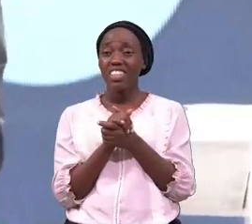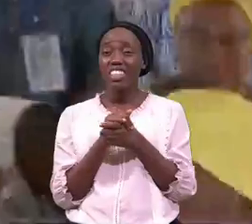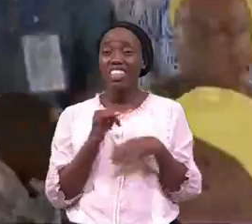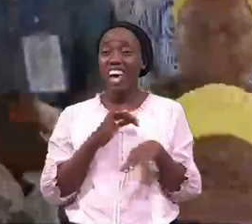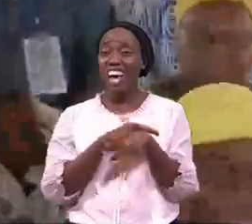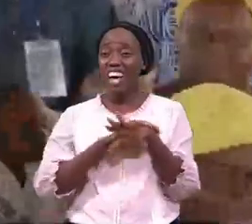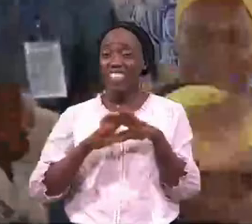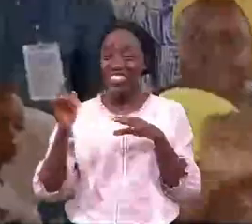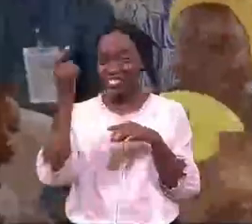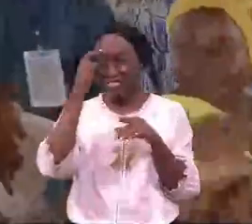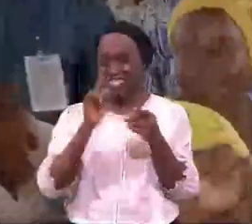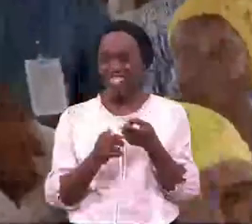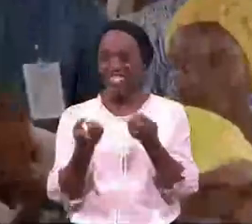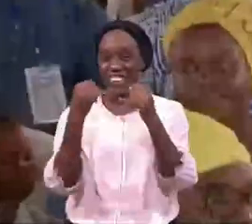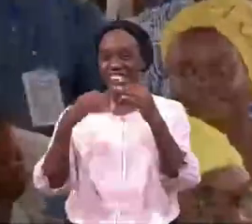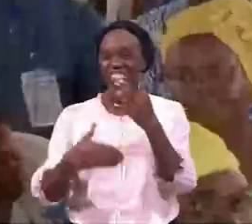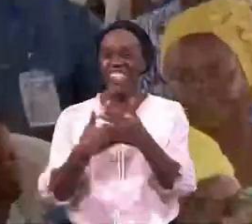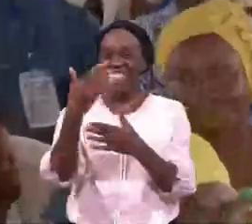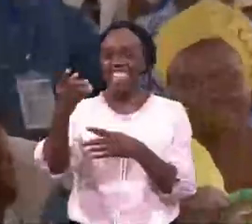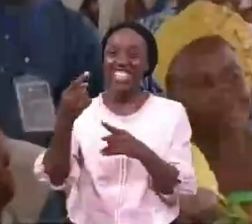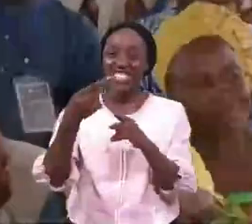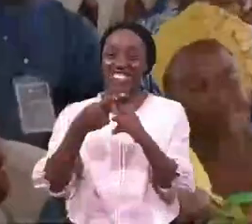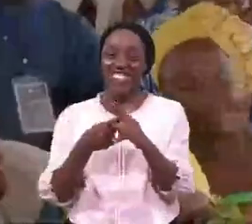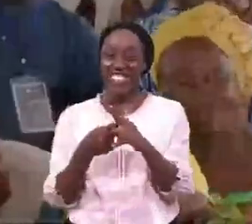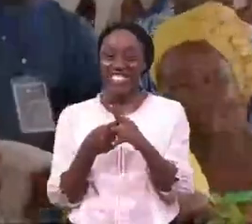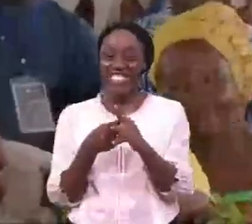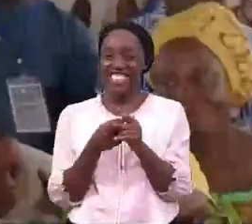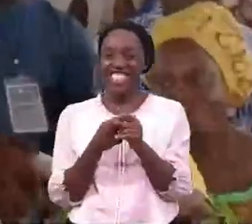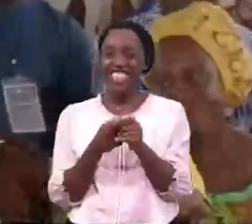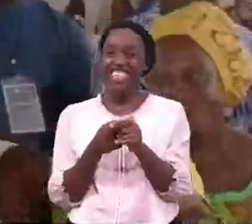Et ça ne me gênerait pas demain le mois prochain.